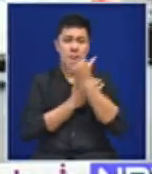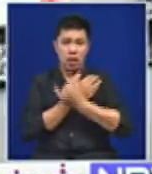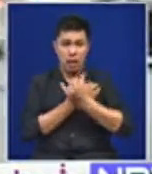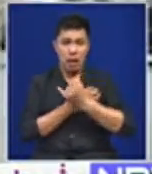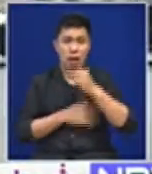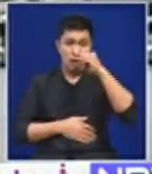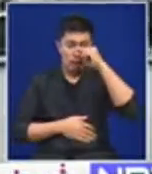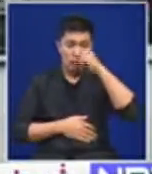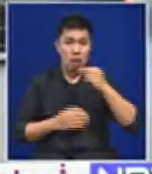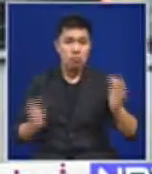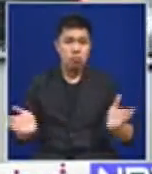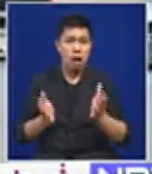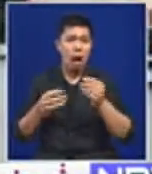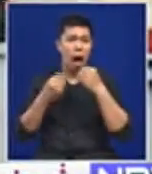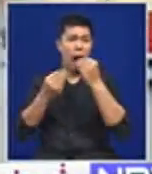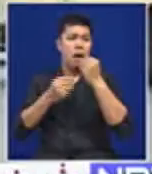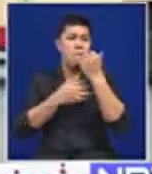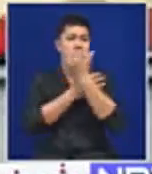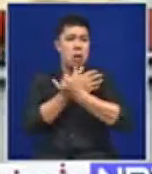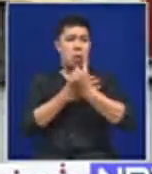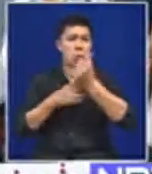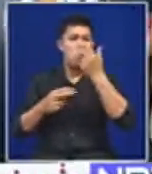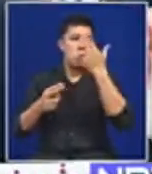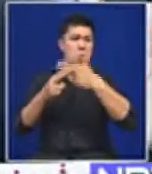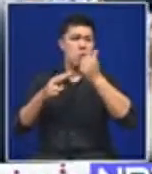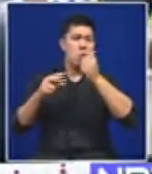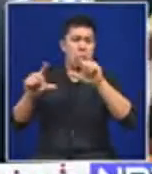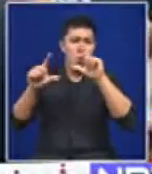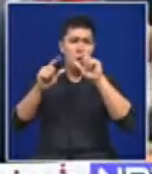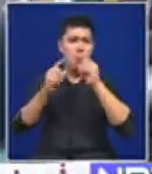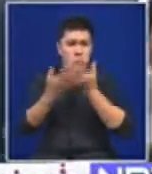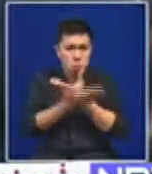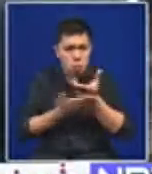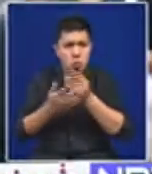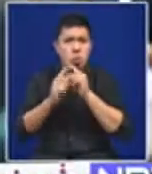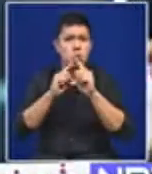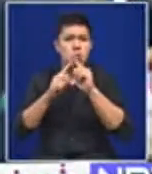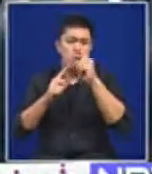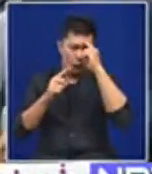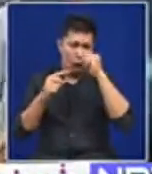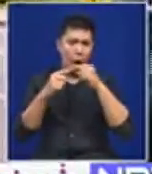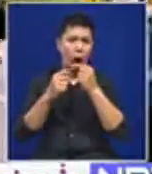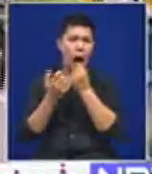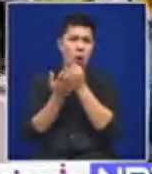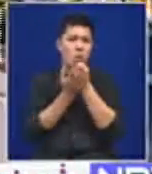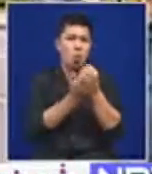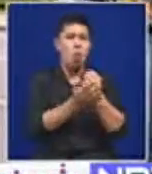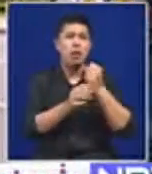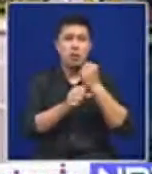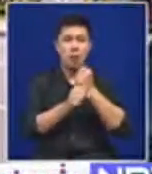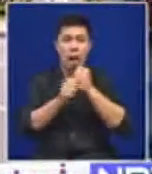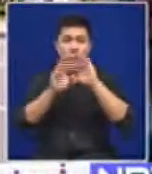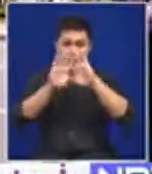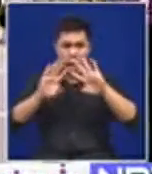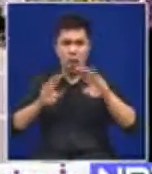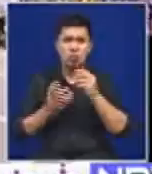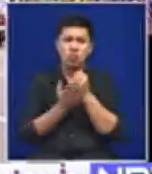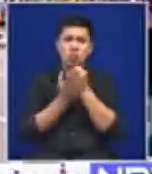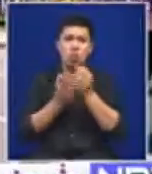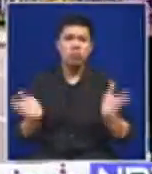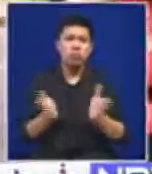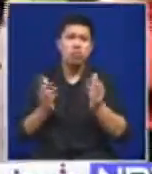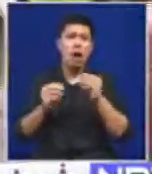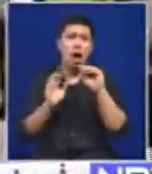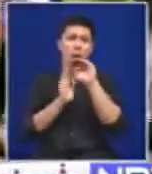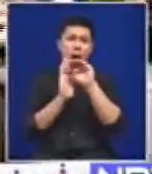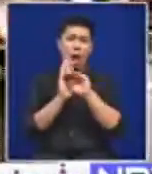ไทยสนับสนุนให้ประเทศมหาอำนาจหารือกันอย่างใกล้ชิดมีบทบาทสร้างสรรค์ในภูมิภาคโดยอาเซียนสนับสนุนนโยบายปรับสม